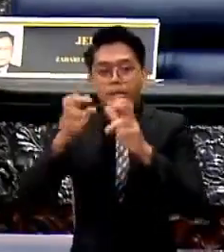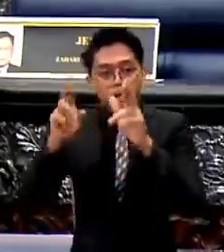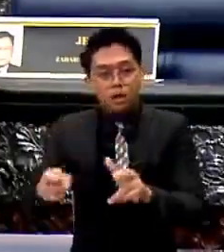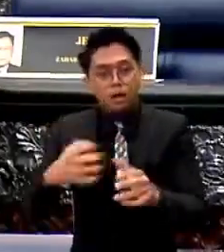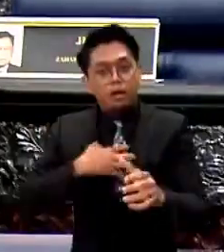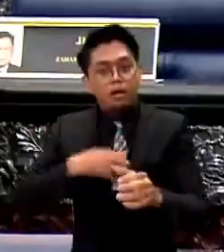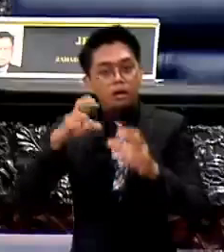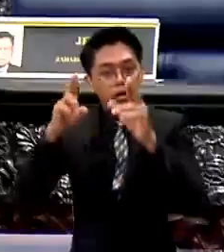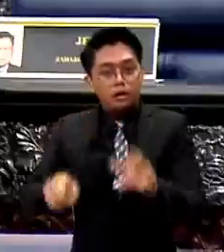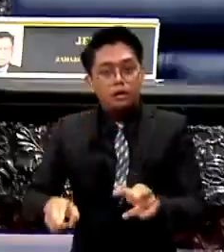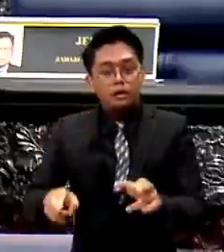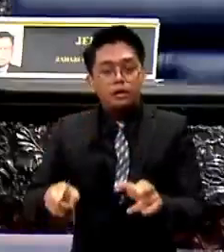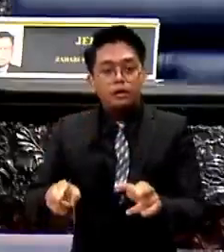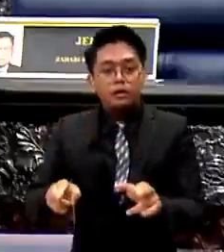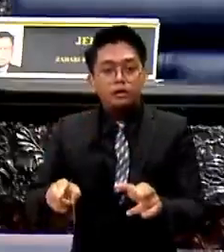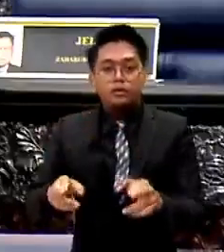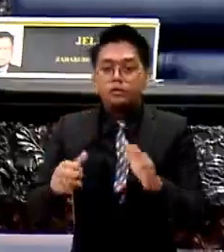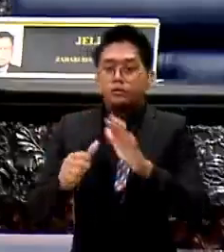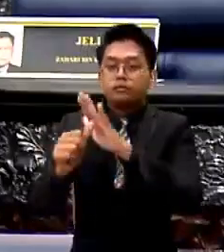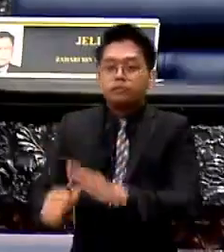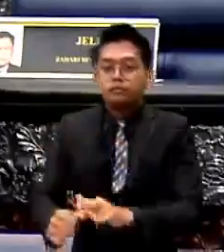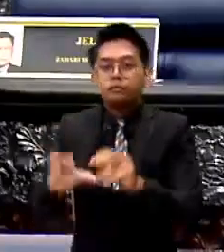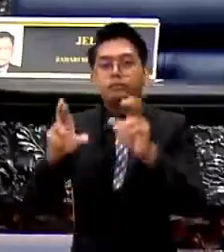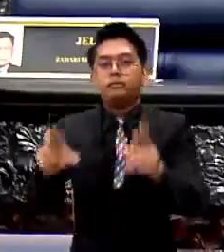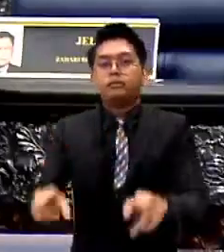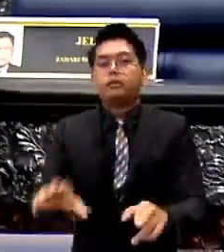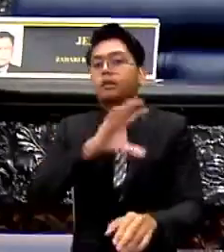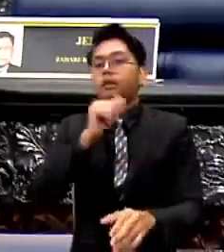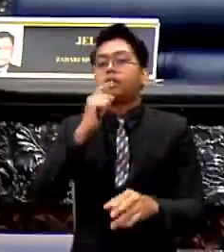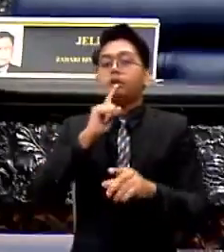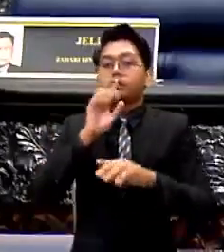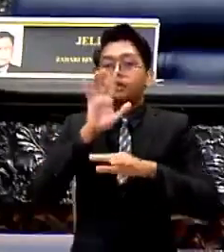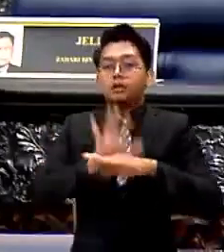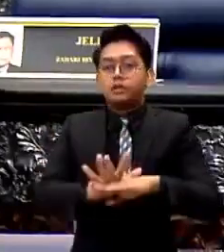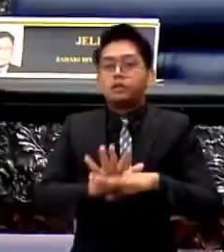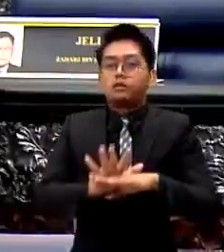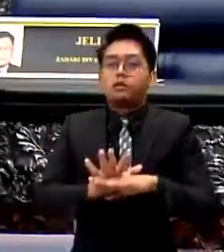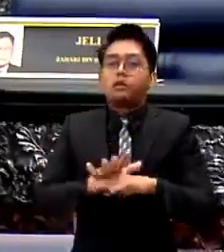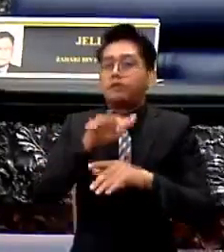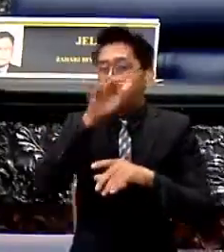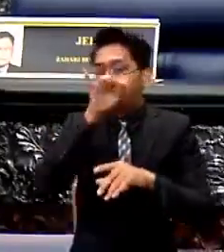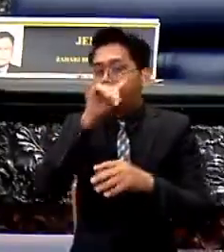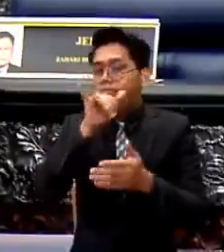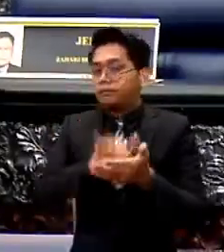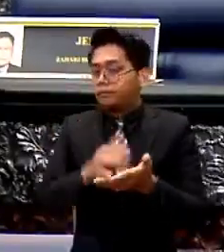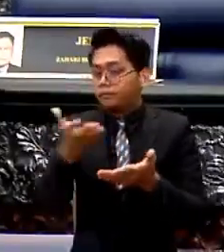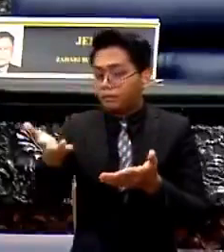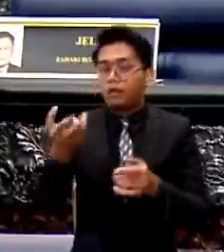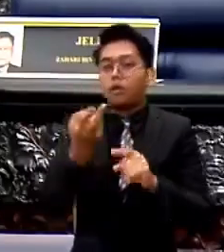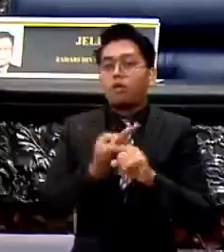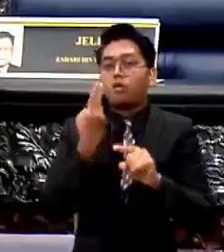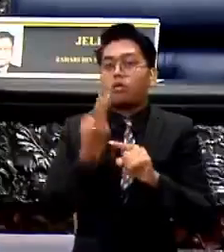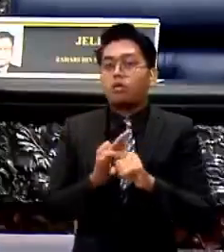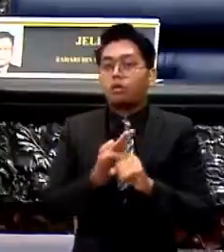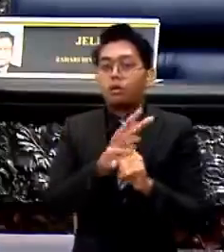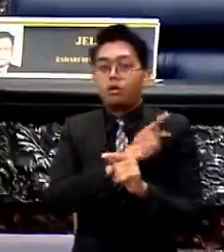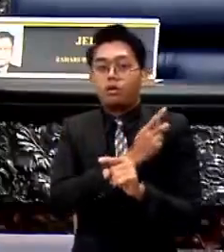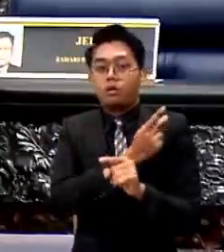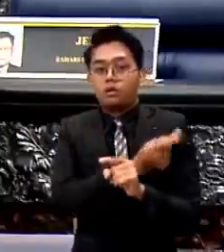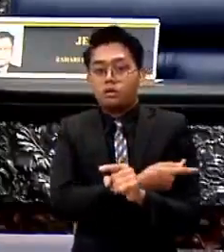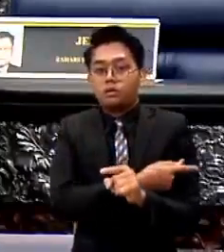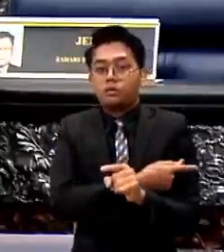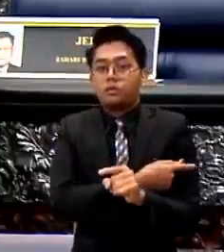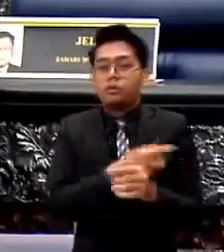tus terus menekan rakyat dan janji-janji yang dicapatikan terus gunakan kuasa untuk